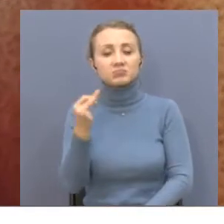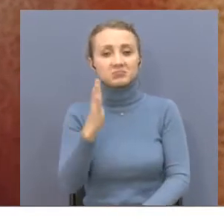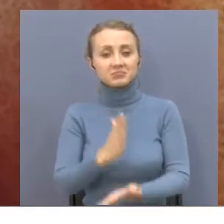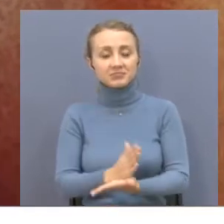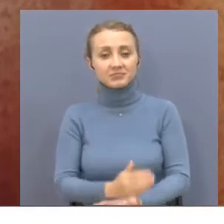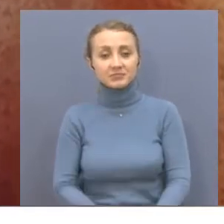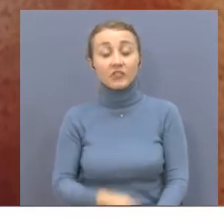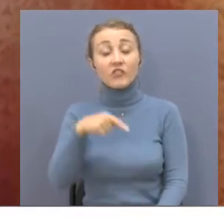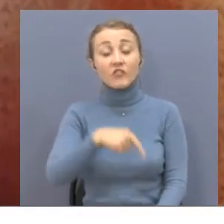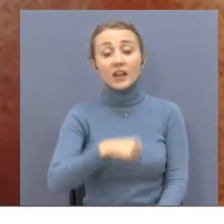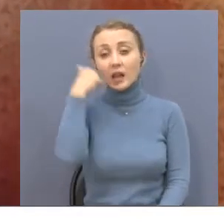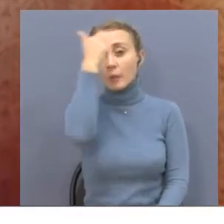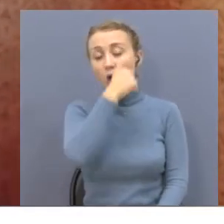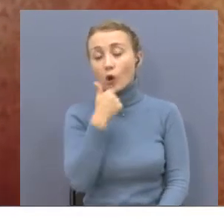государственного... Быйыл